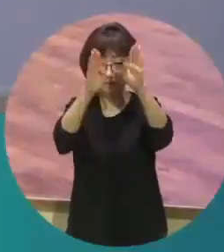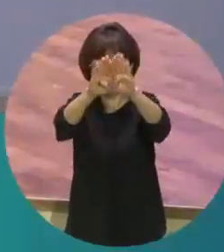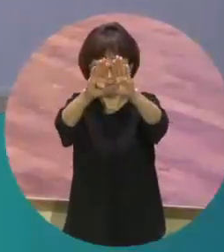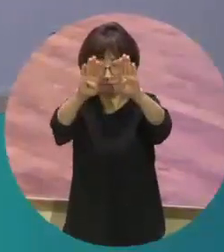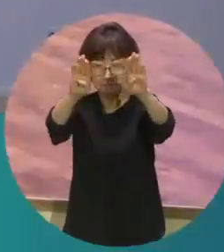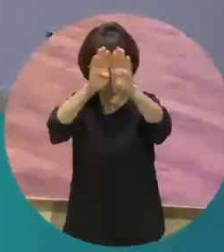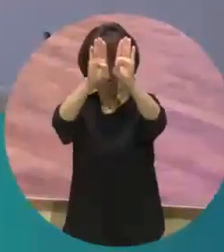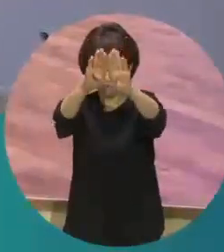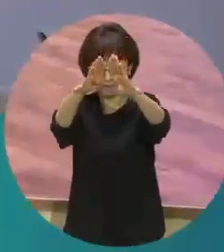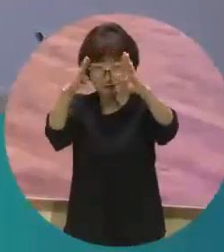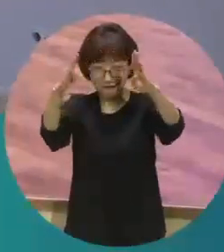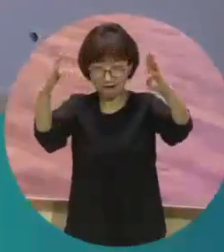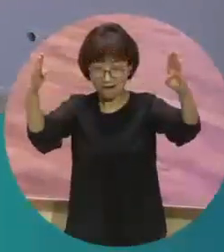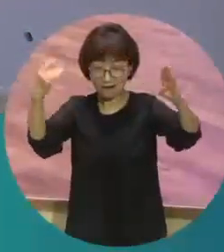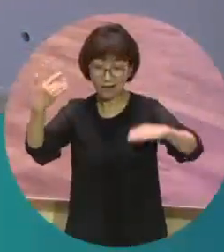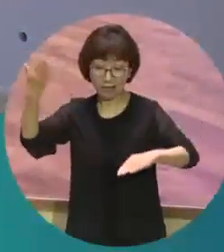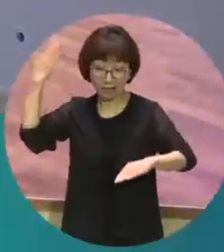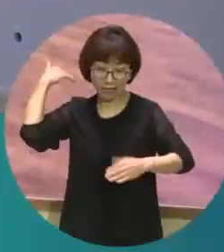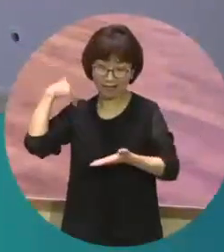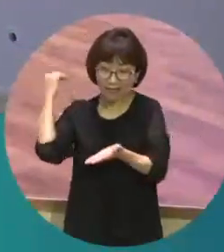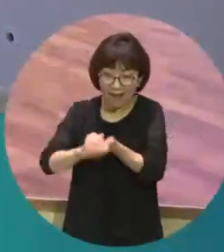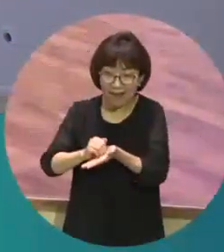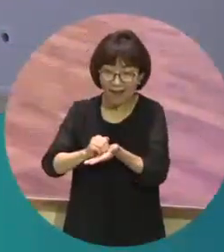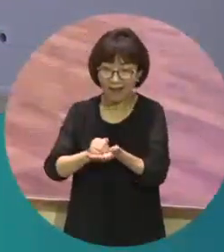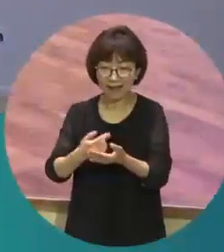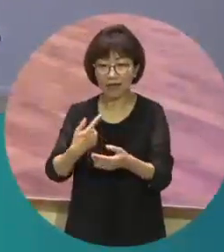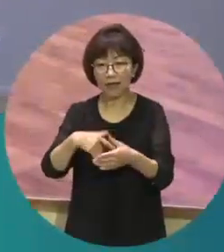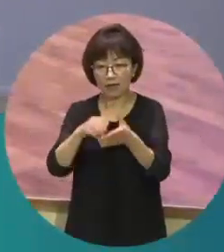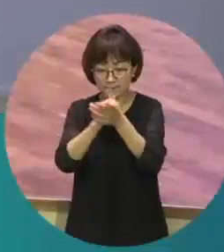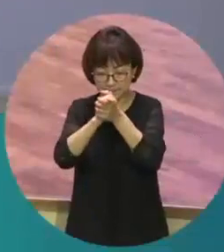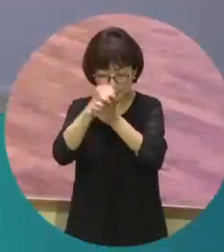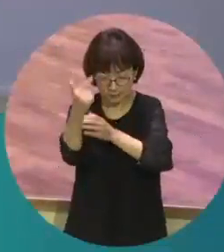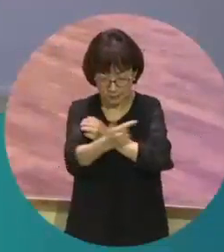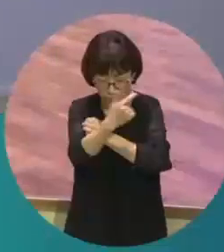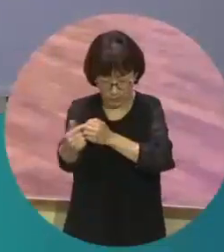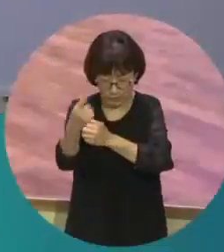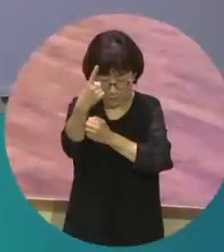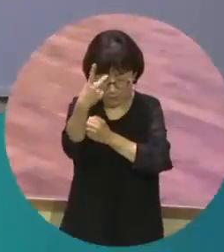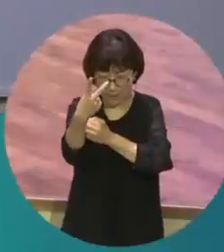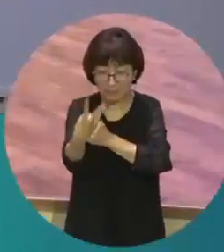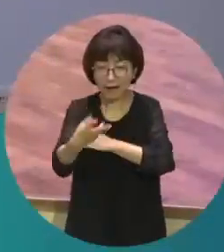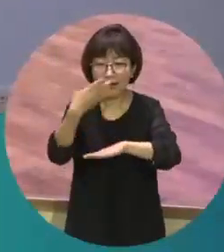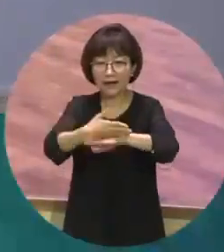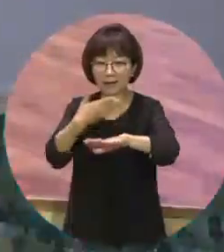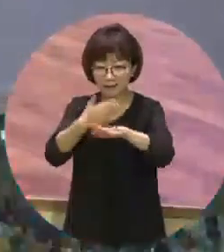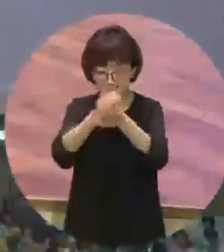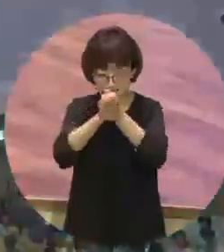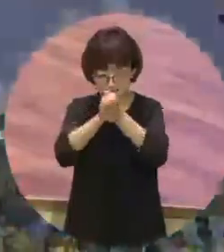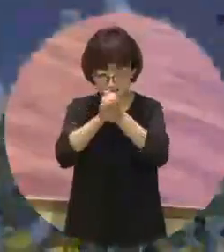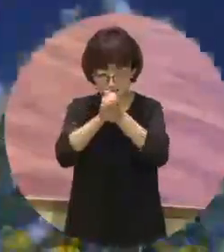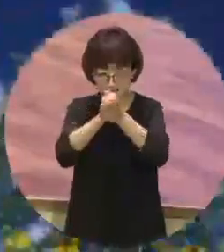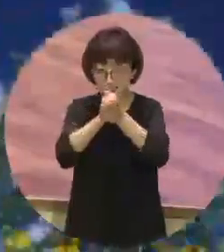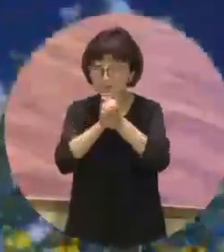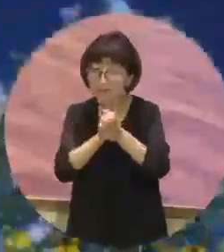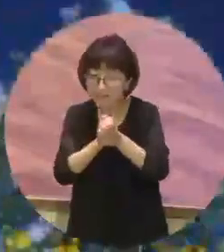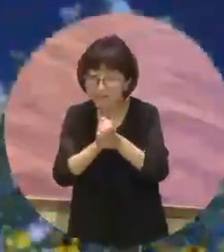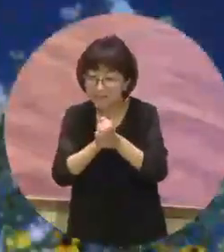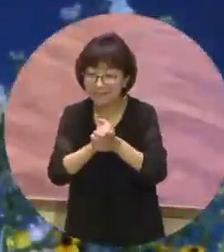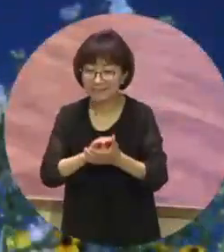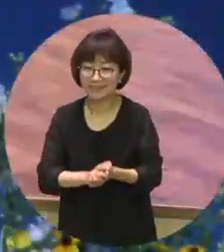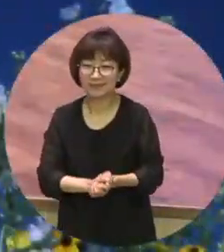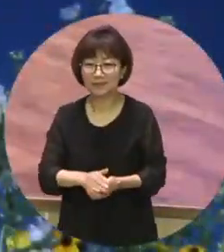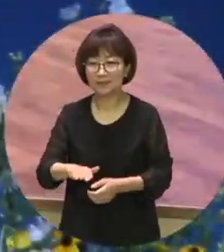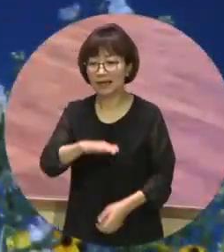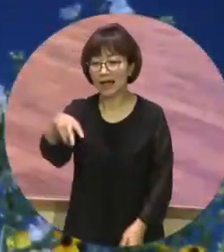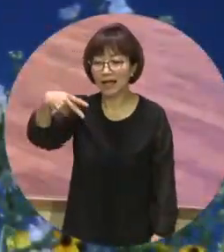무릎을 꿇고 기도하며 그야 하나님께 감사하였더라. 우리가 정치기도 대표적인 모델로